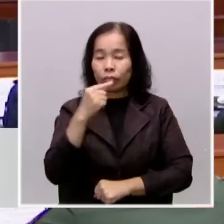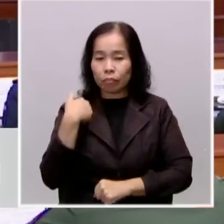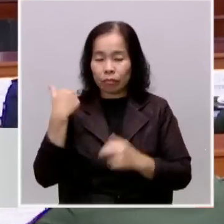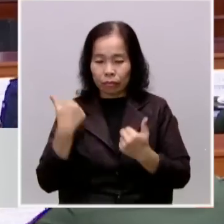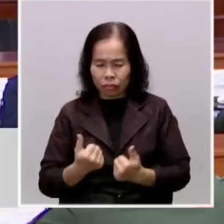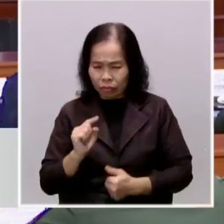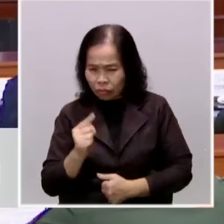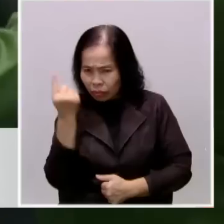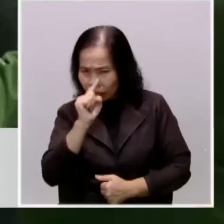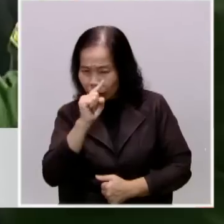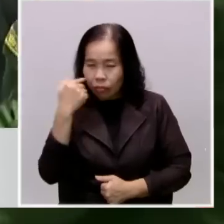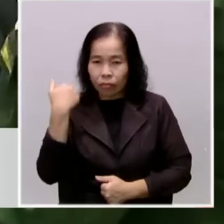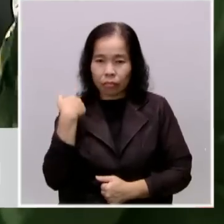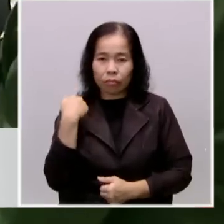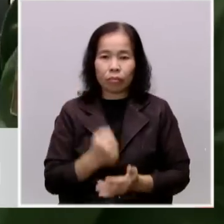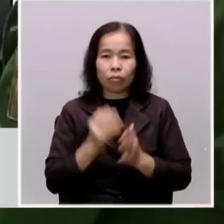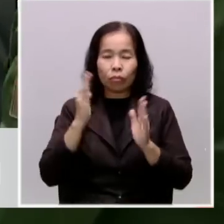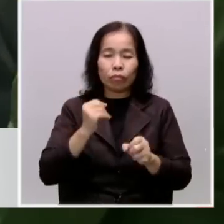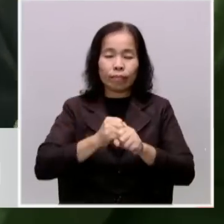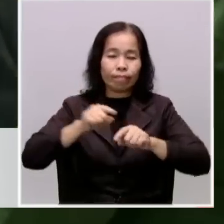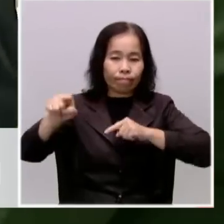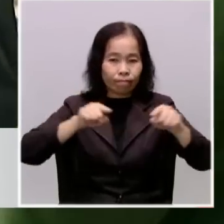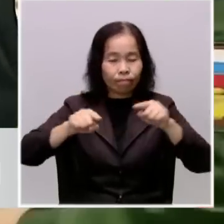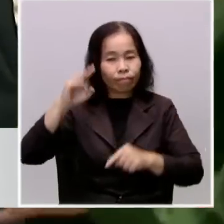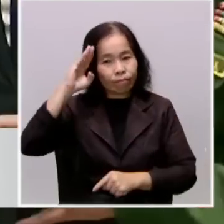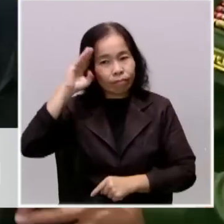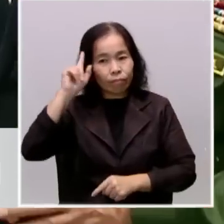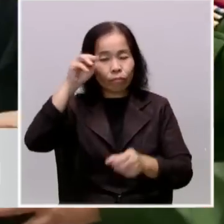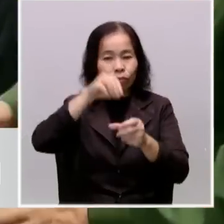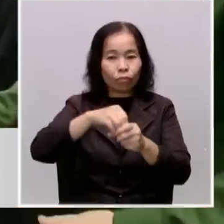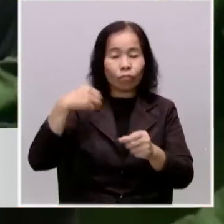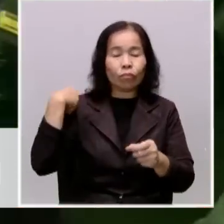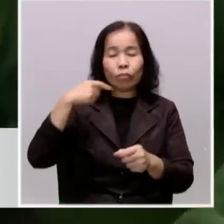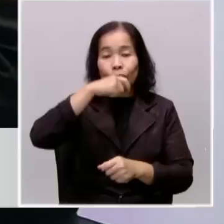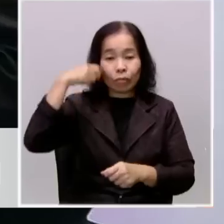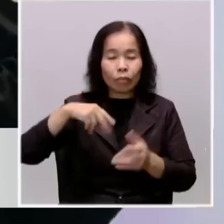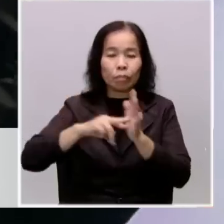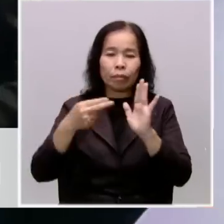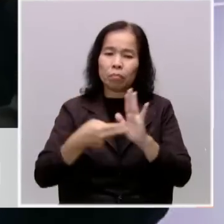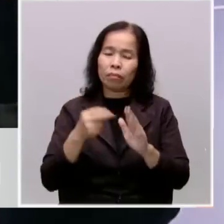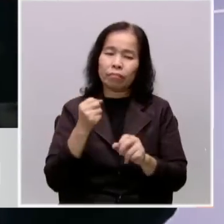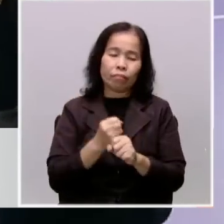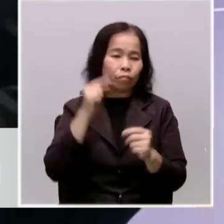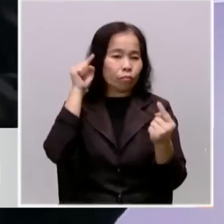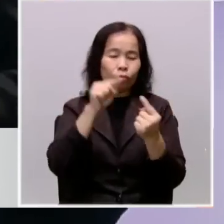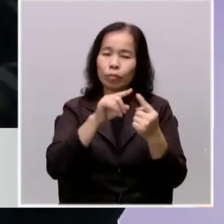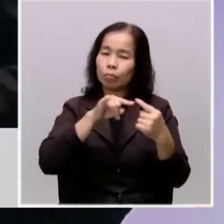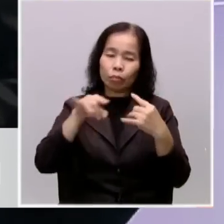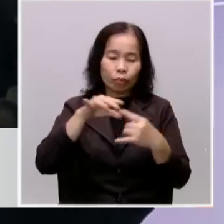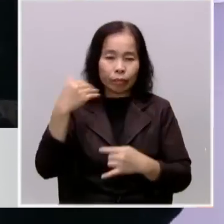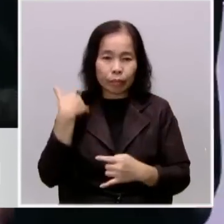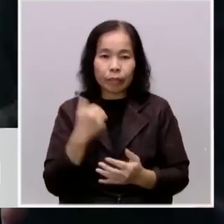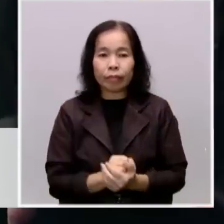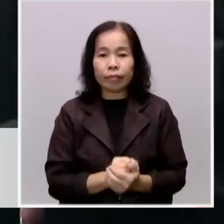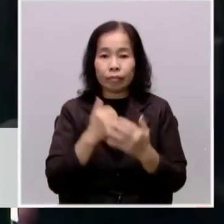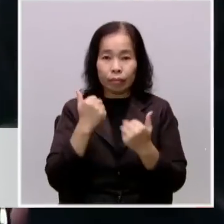เกิดขึ้นหลังจากที่หลายฝ่ายมองว่าปฏิบัติการของรัสเซียในยูเครนนั้นไม่เป็นไปตามเป้าค่ะเชื่องช้าแล้วก็ไม่มีการเตรียมพร้อมที่ดีข